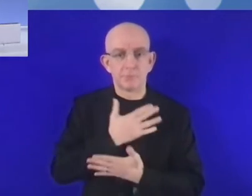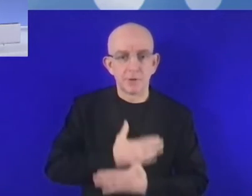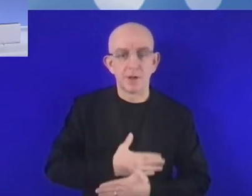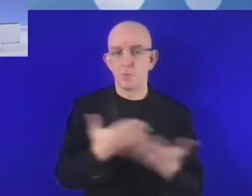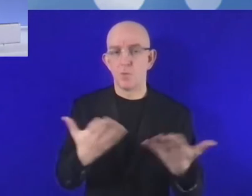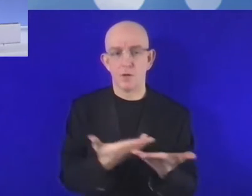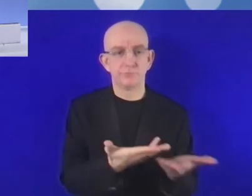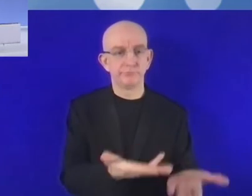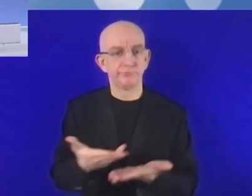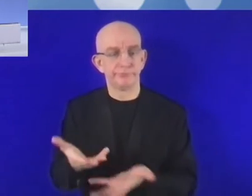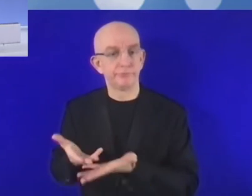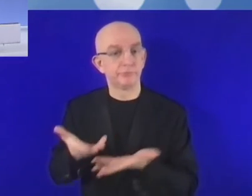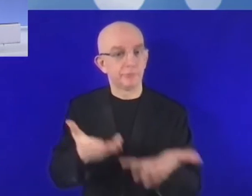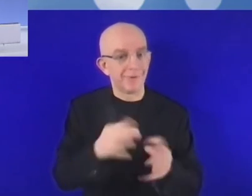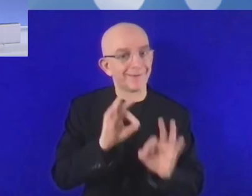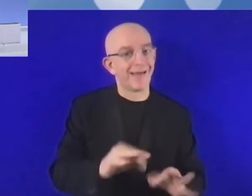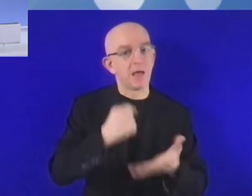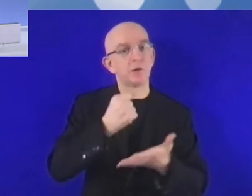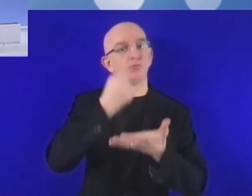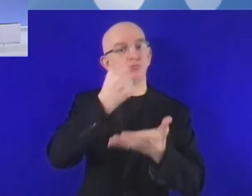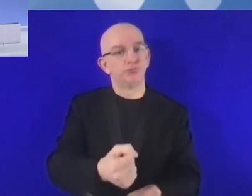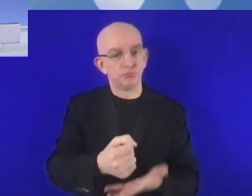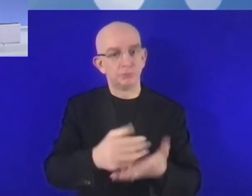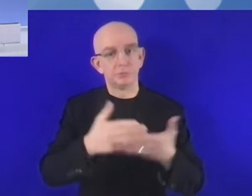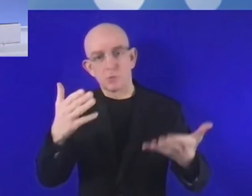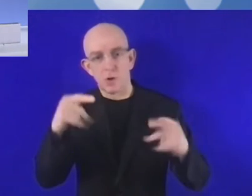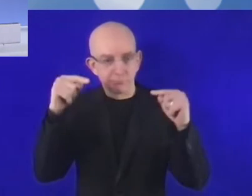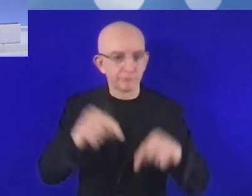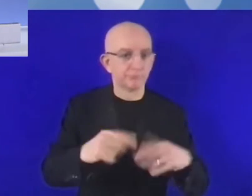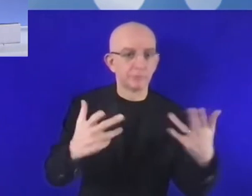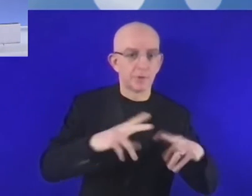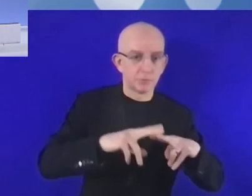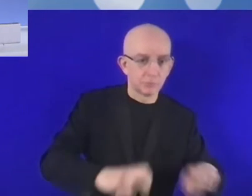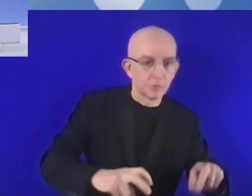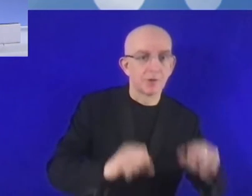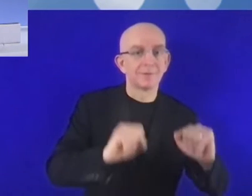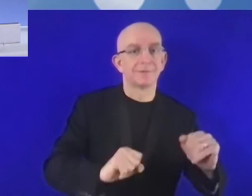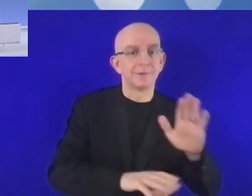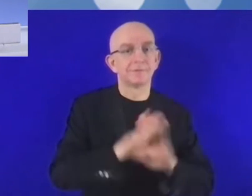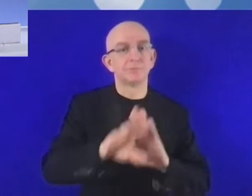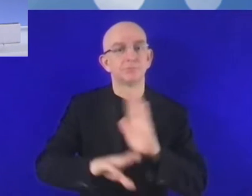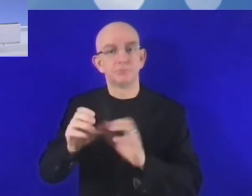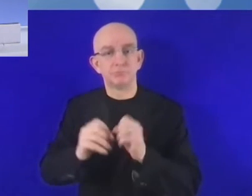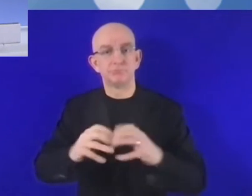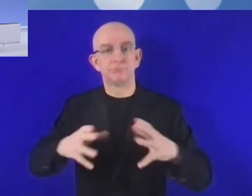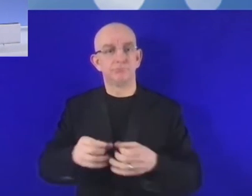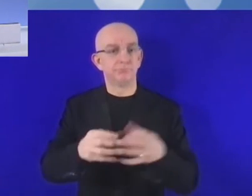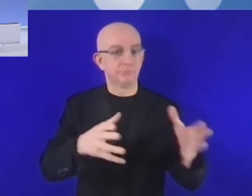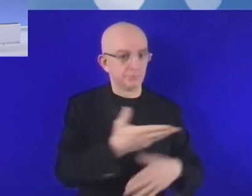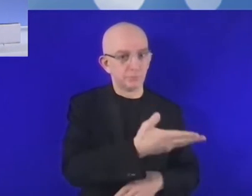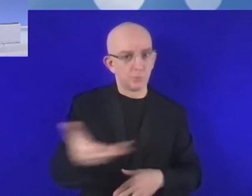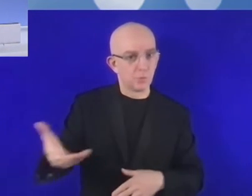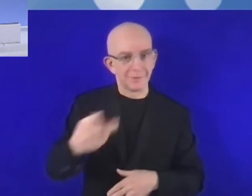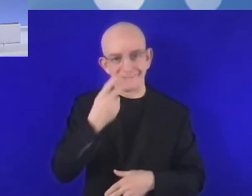значимы. Потому что, конечно, инвестиции в различные аспекты цифровых технологий могут быть значимыми.